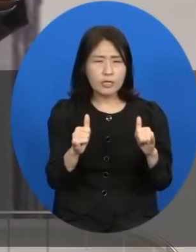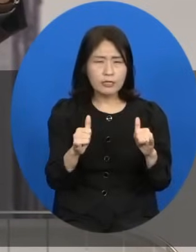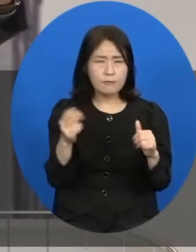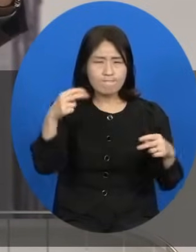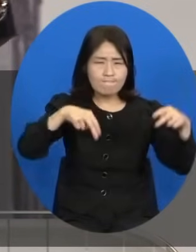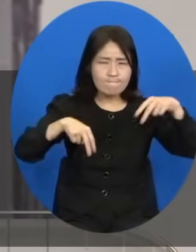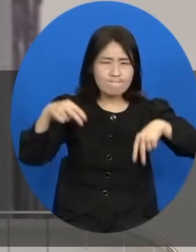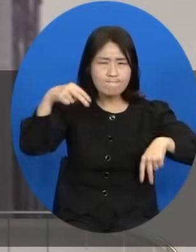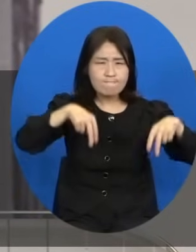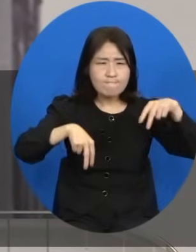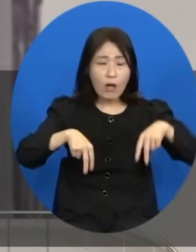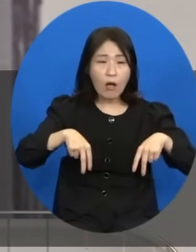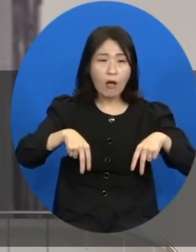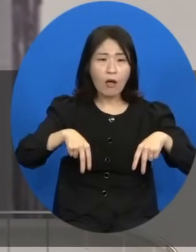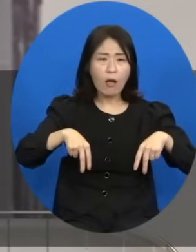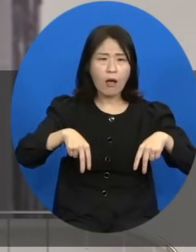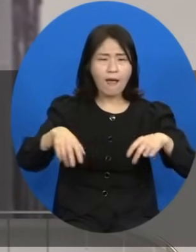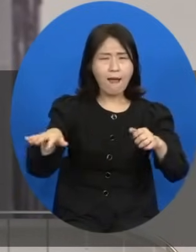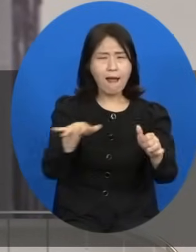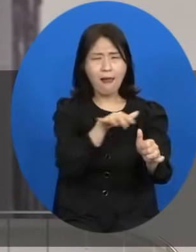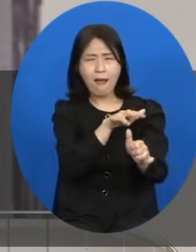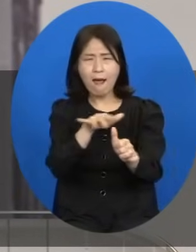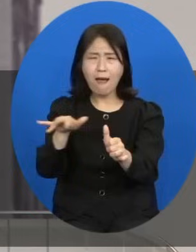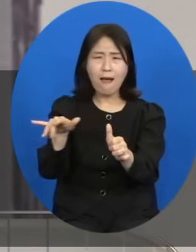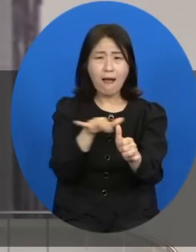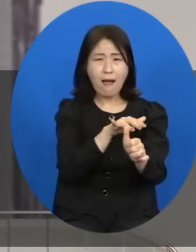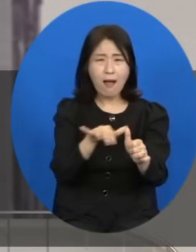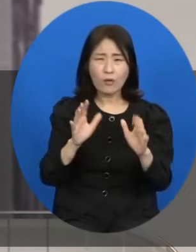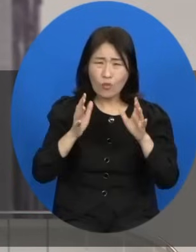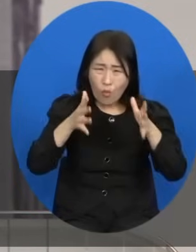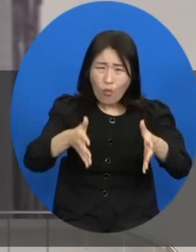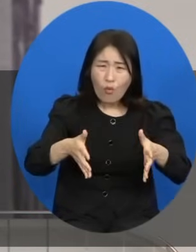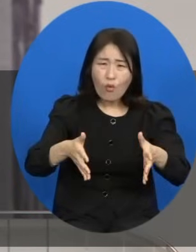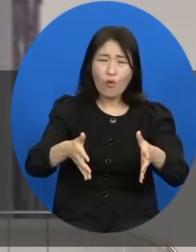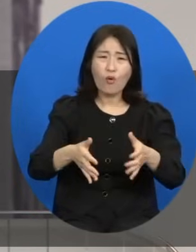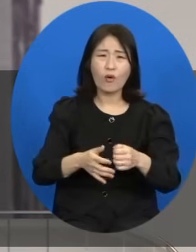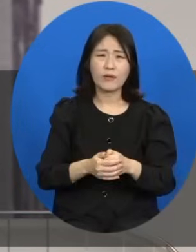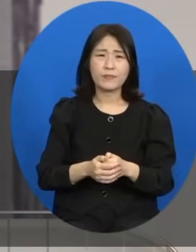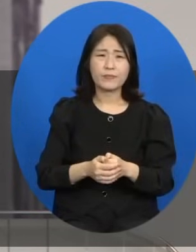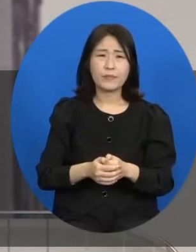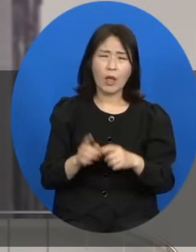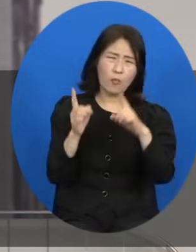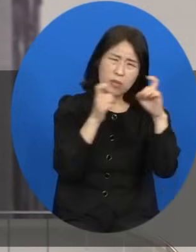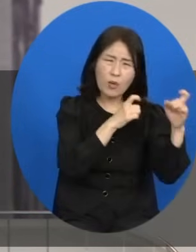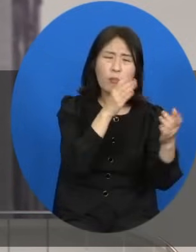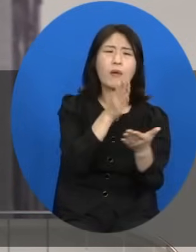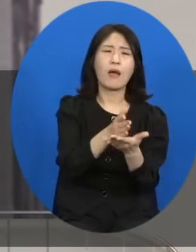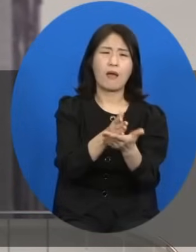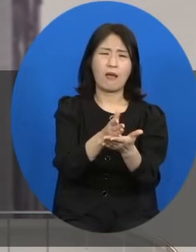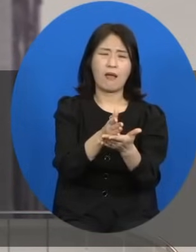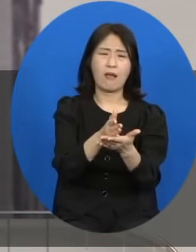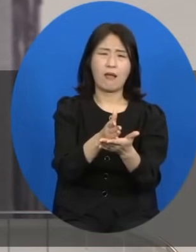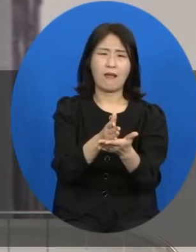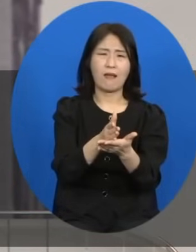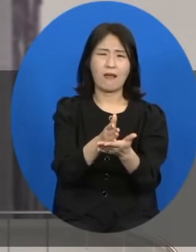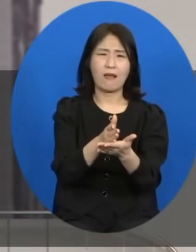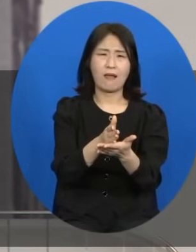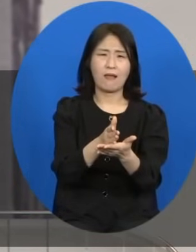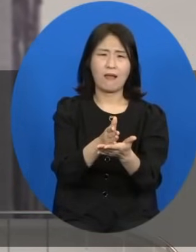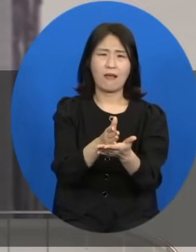일어나서 많은 사람을 홀릴 것이다 속일 것이다라고 하는 거예요 여러분 미혹되지 마십시오 거짓 선자들에게